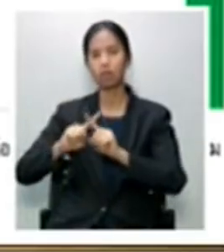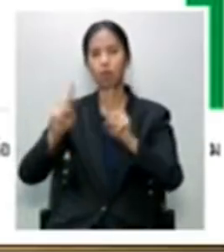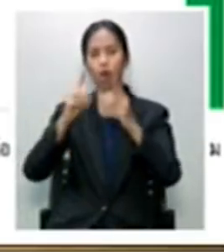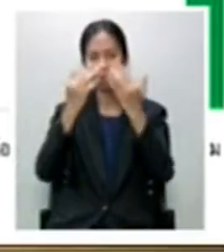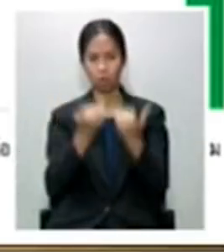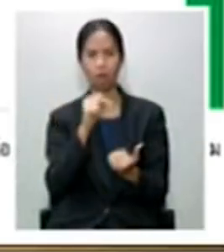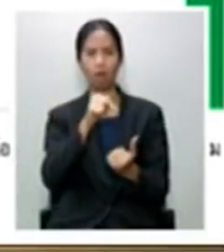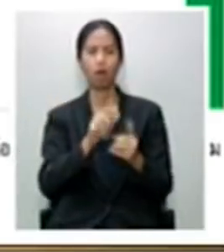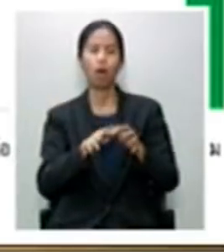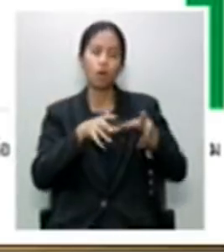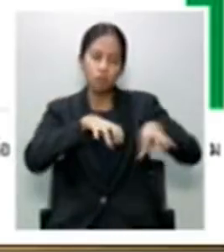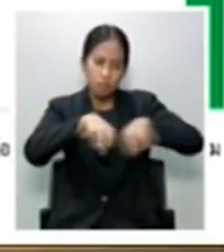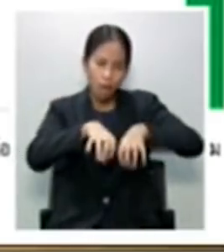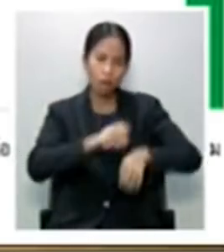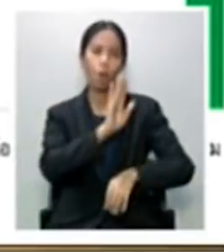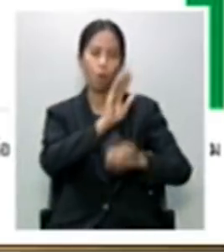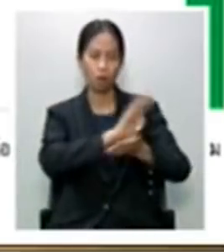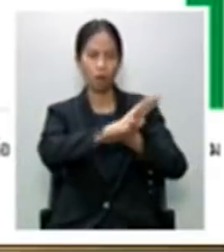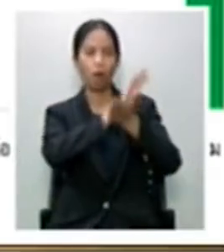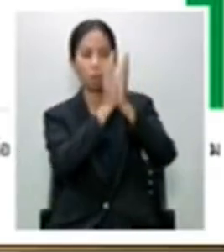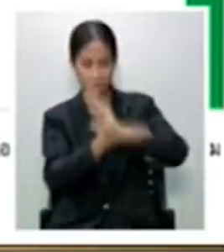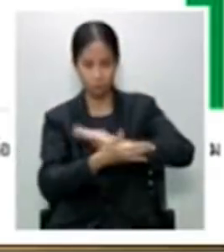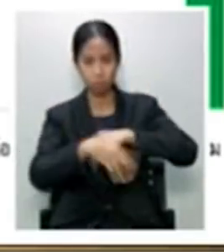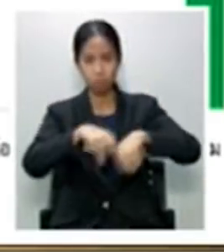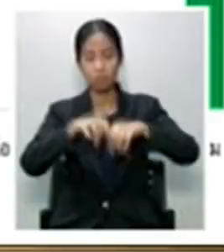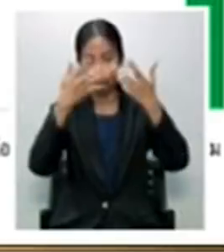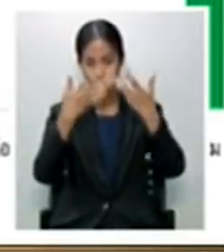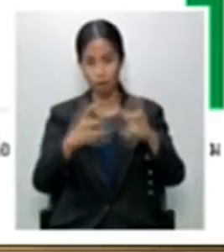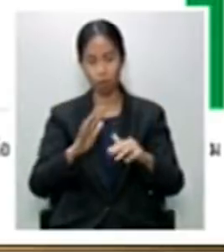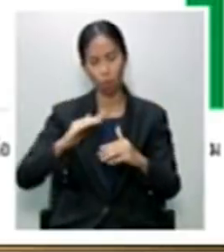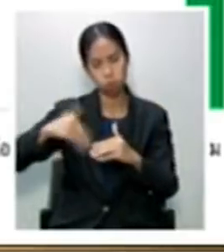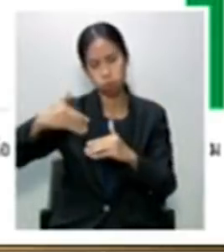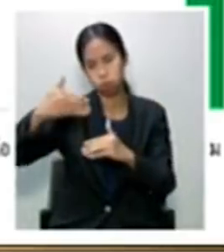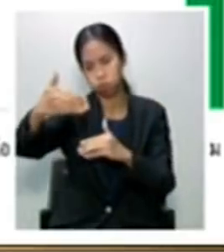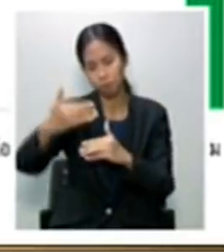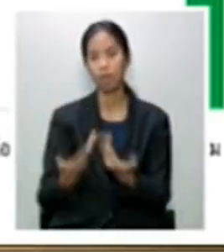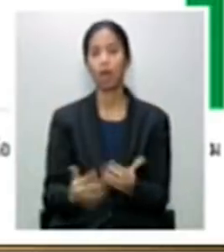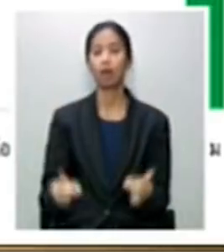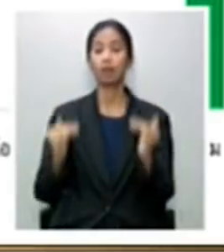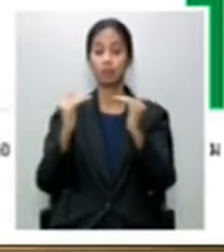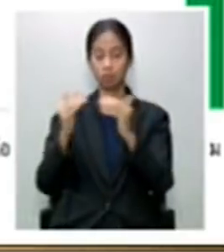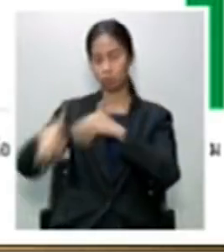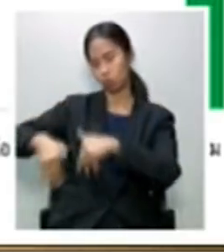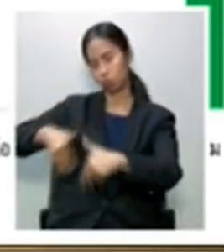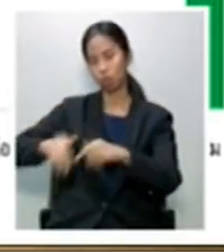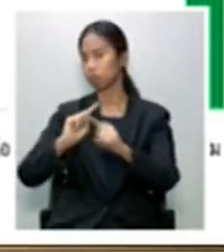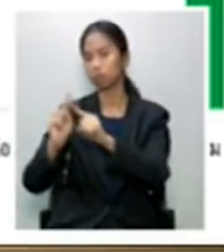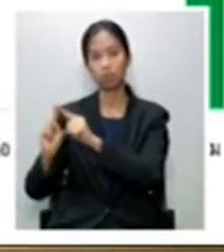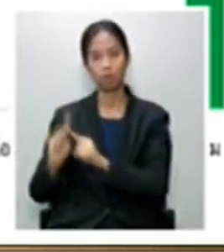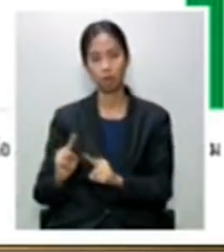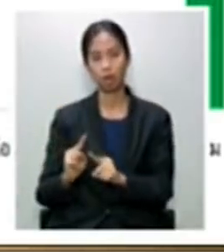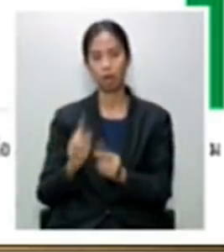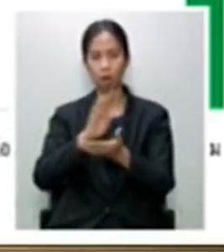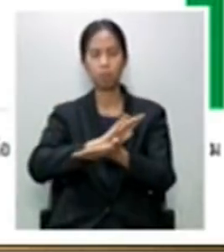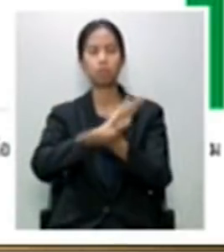าเปลี่ยนแปลงวิธีการบริหารไปเรียบร้อยแล้วความก้าวหน้าในการบริหารทรัพยากรธรรมชาติสิทธิชุมชนในการบริหารพวกนี้นี่